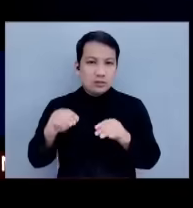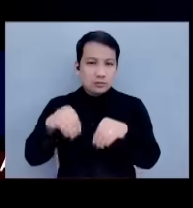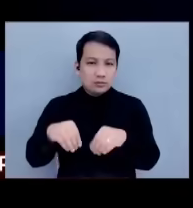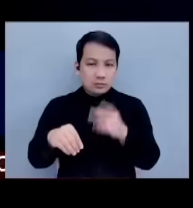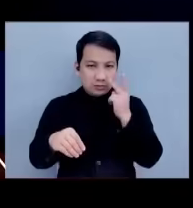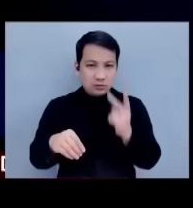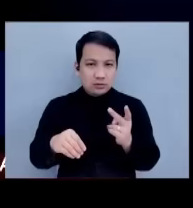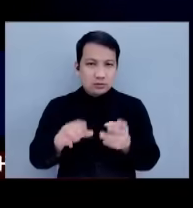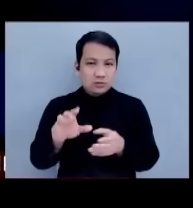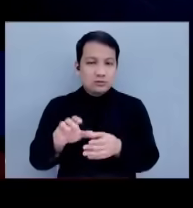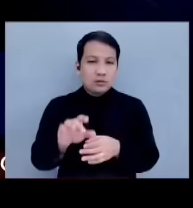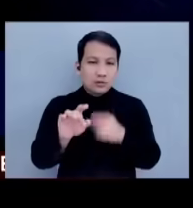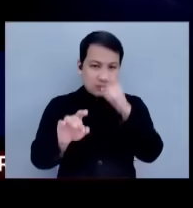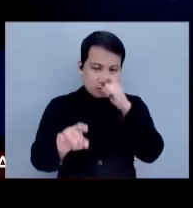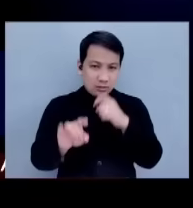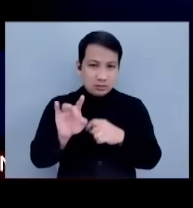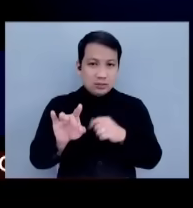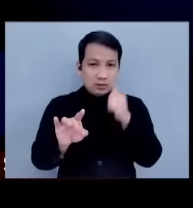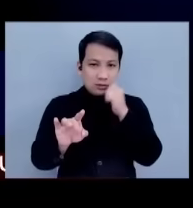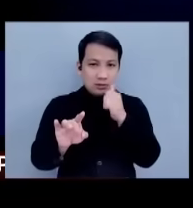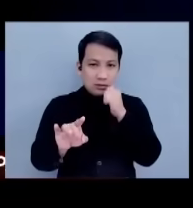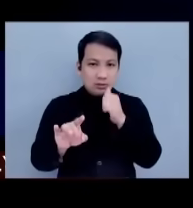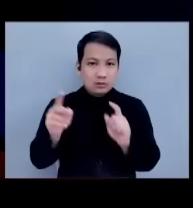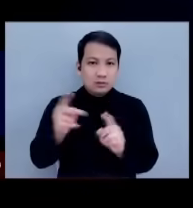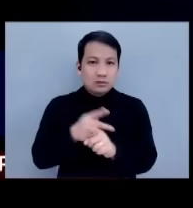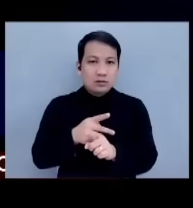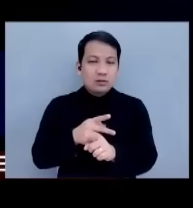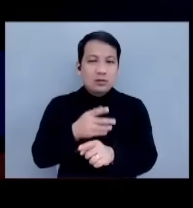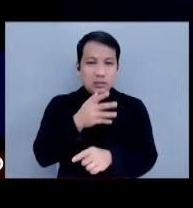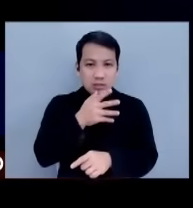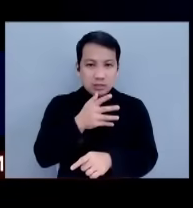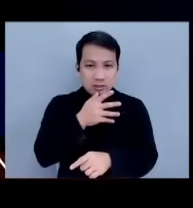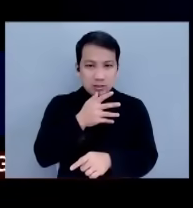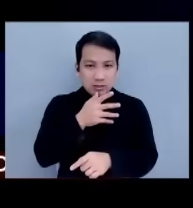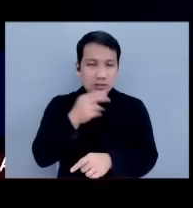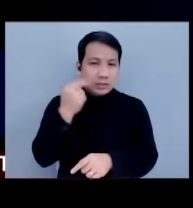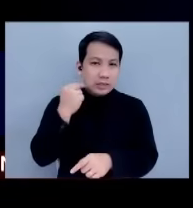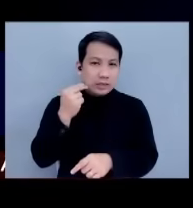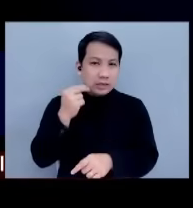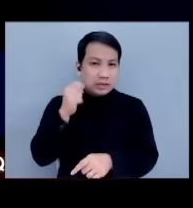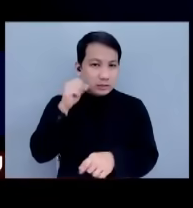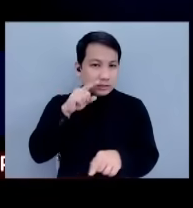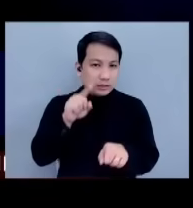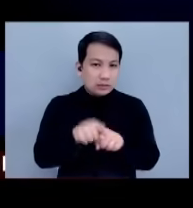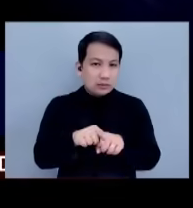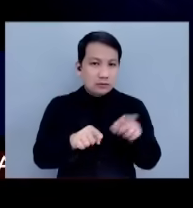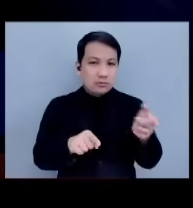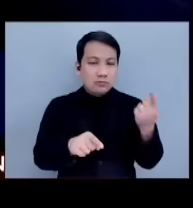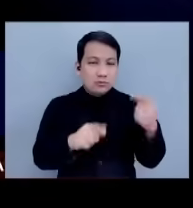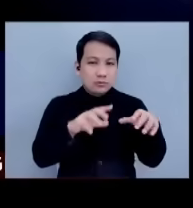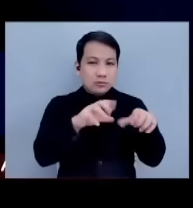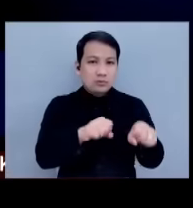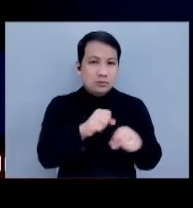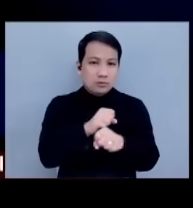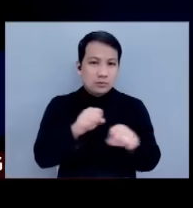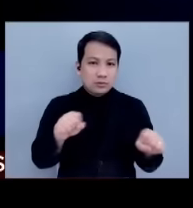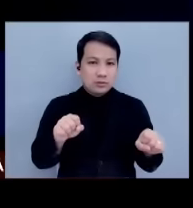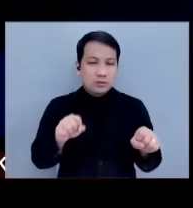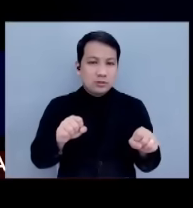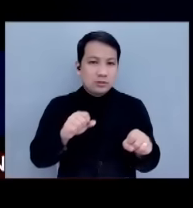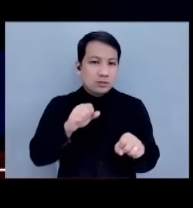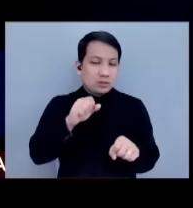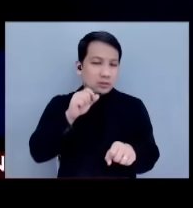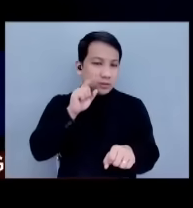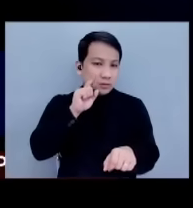8 taong gulang na babaeng biktima at ang kanyang nanay na kapatid naman ng unang babaeng hinuli. Na-rescue rin ang mga kapatid ng bata na edad